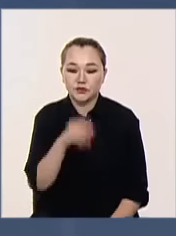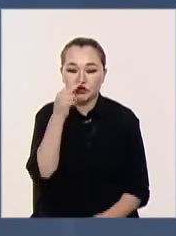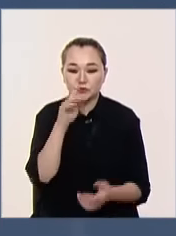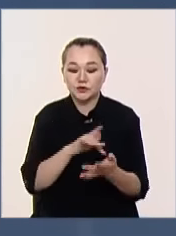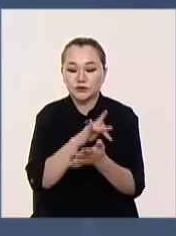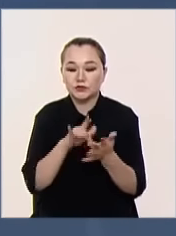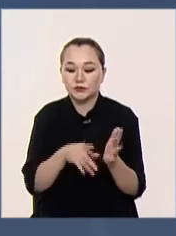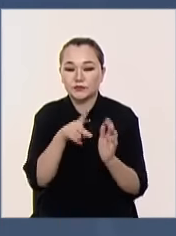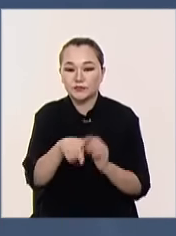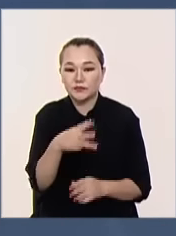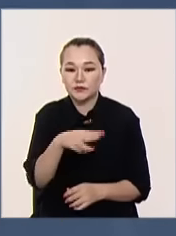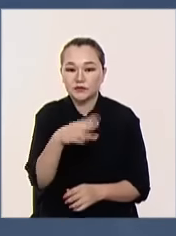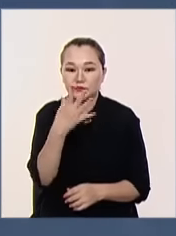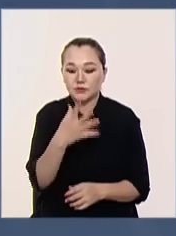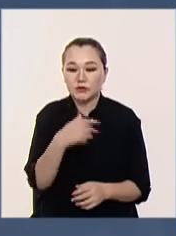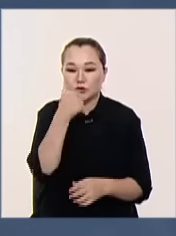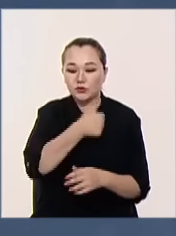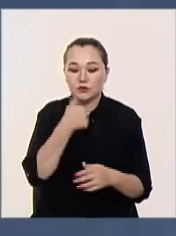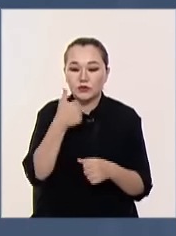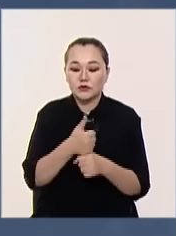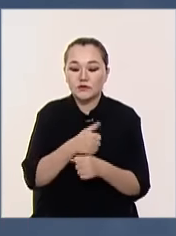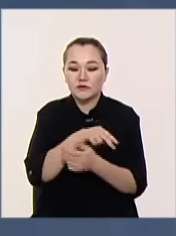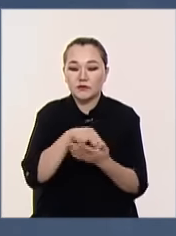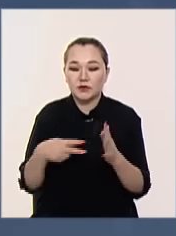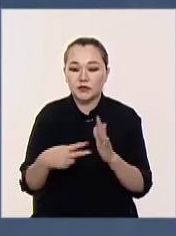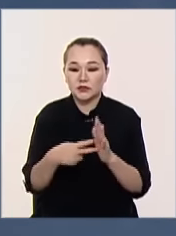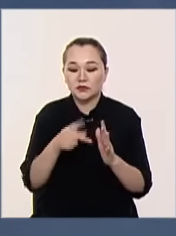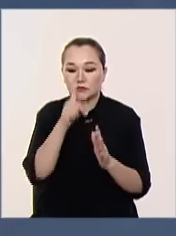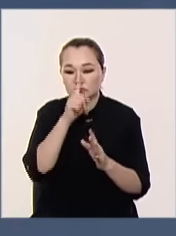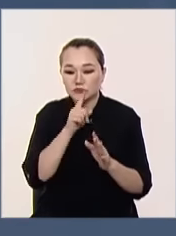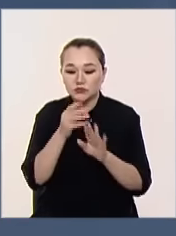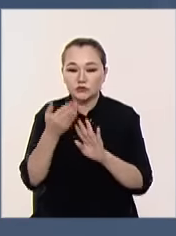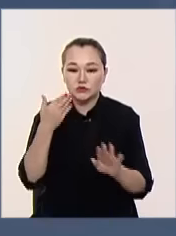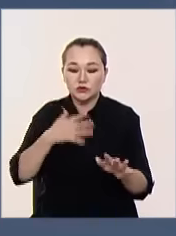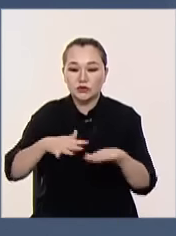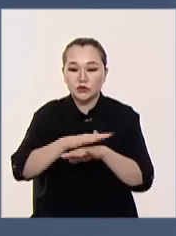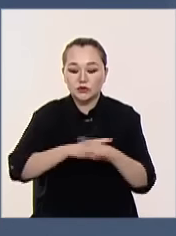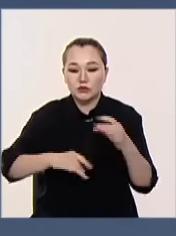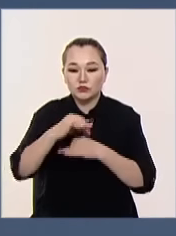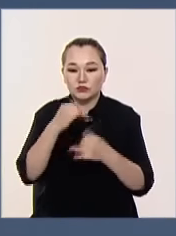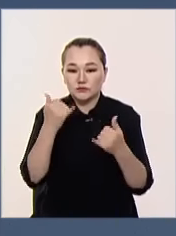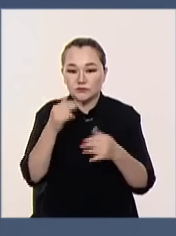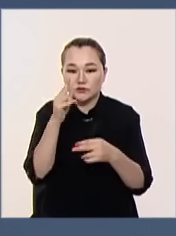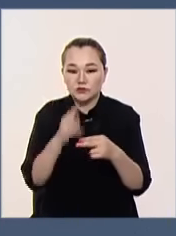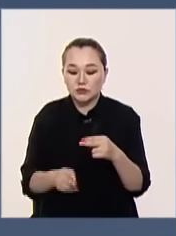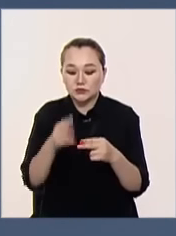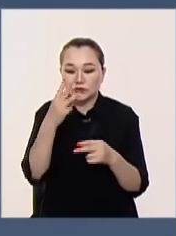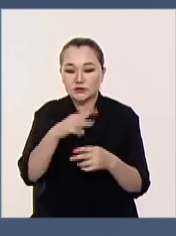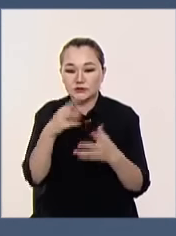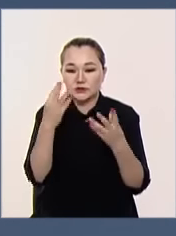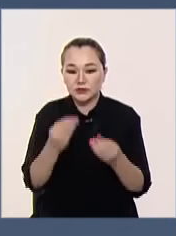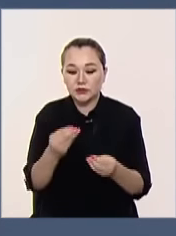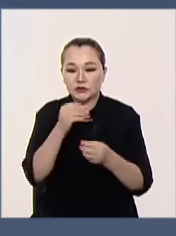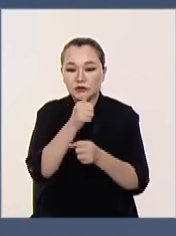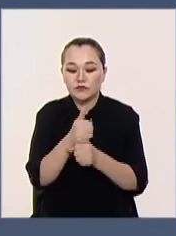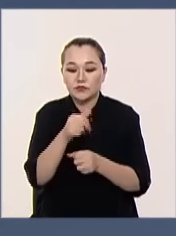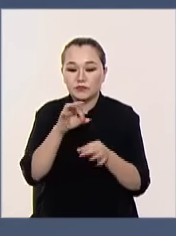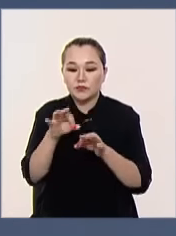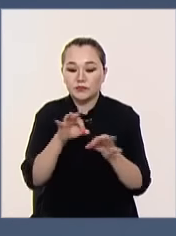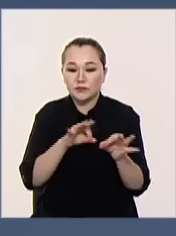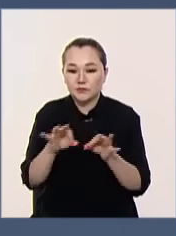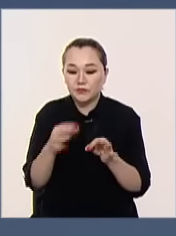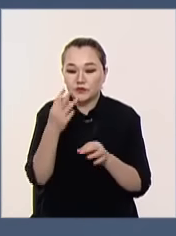Шымкенттің 2035 жылға дейінгі бас жоспары бойынша бір ай бұрын басталған қоғамдық талқылау бүгін аяқталды. Тұрғындар 30 күн ішінде бас жоспарға